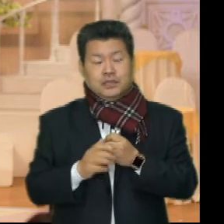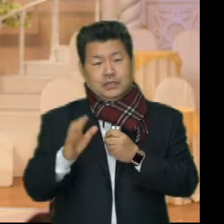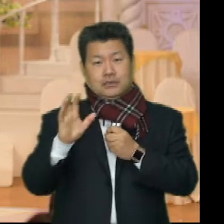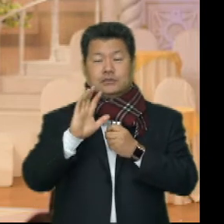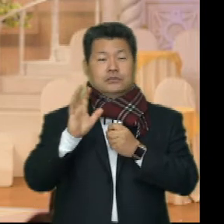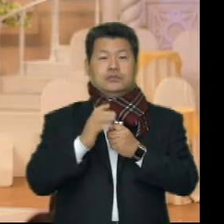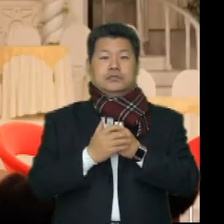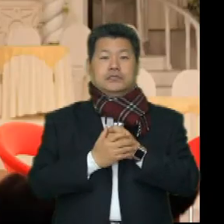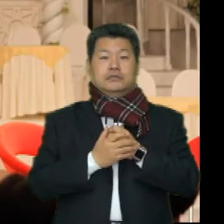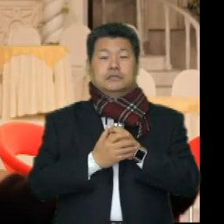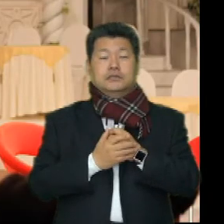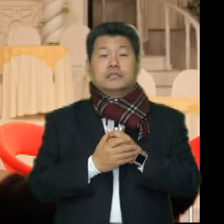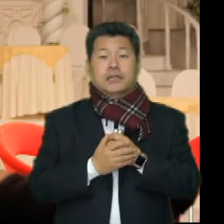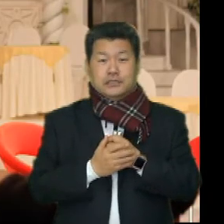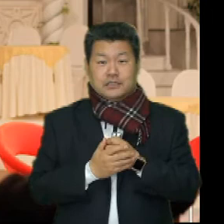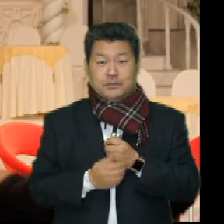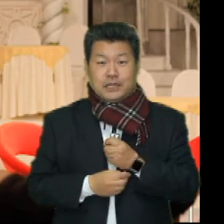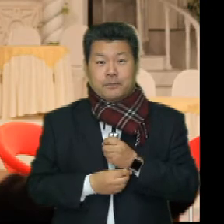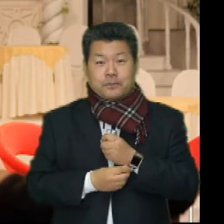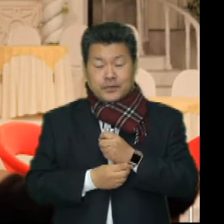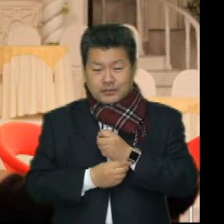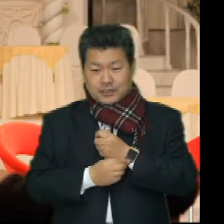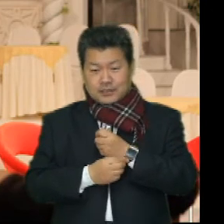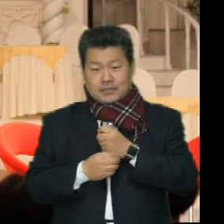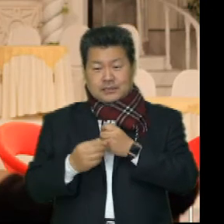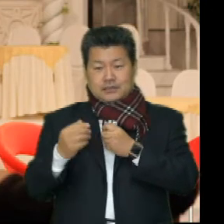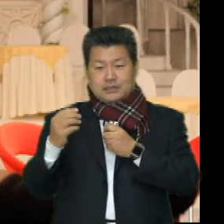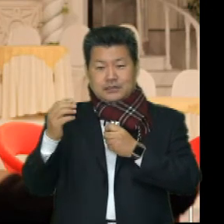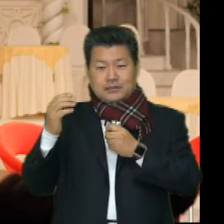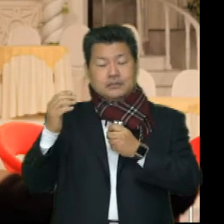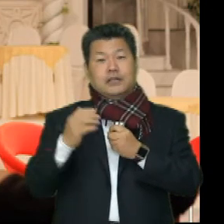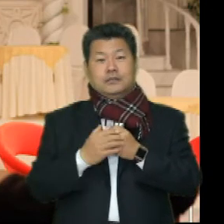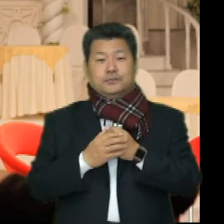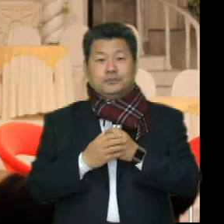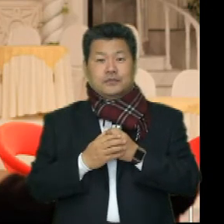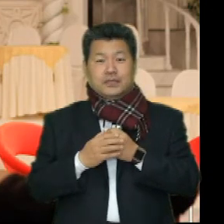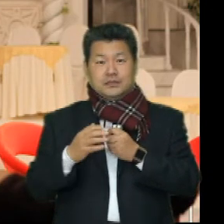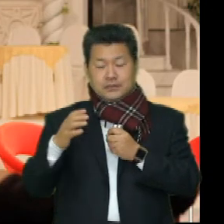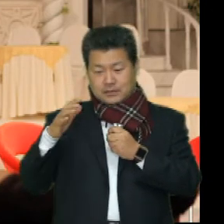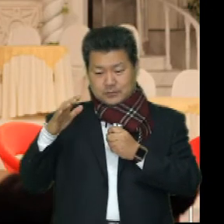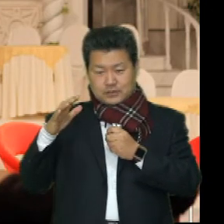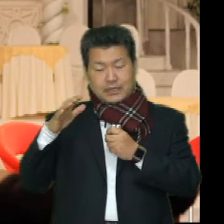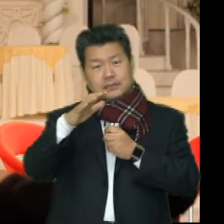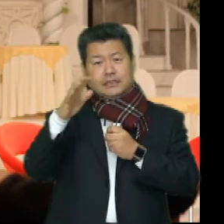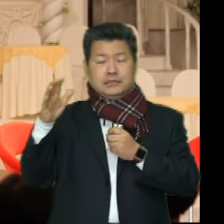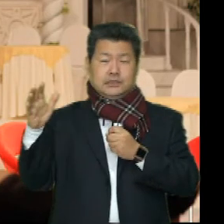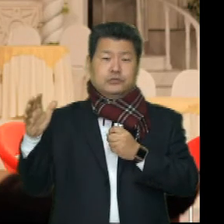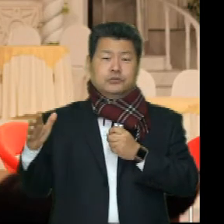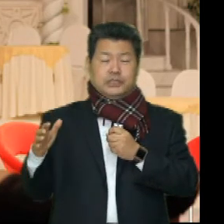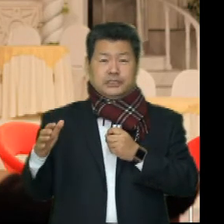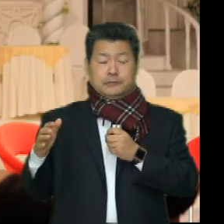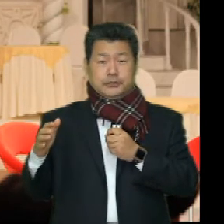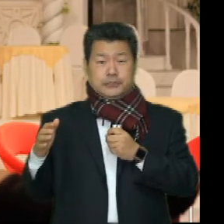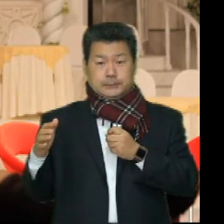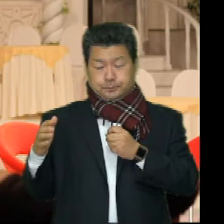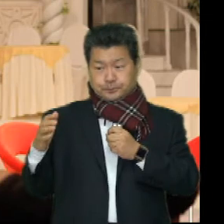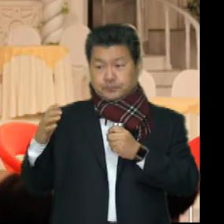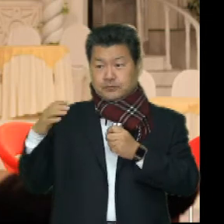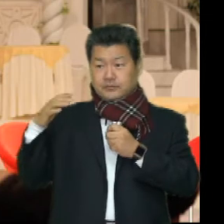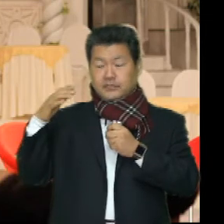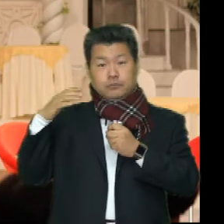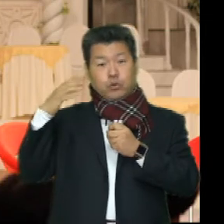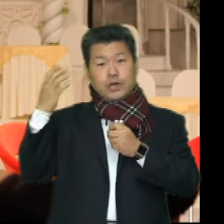먹을 정도로 그 정도로 이제 그걸 싫어했었습니다. 근데 이제 어느 날 이제 저희들이 뭐 강해를 이제 전국으로 다니다